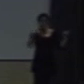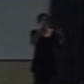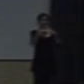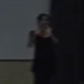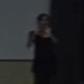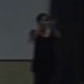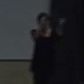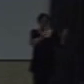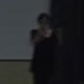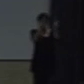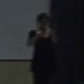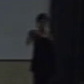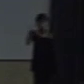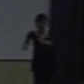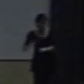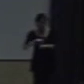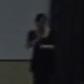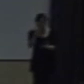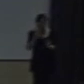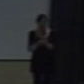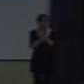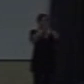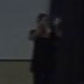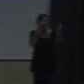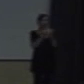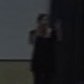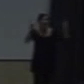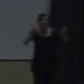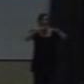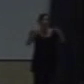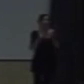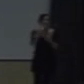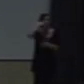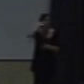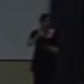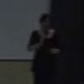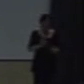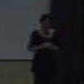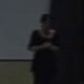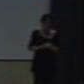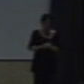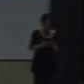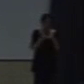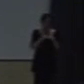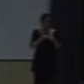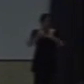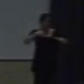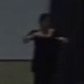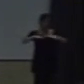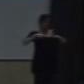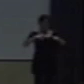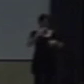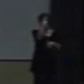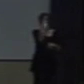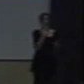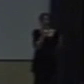i explicar d'aquesta manera la humanitat de cada un dels individus alhora que del fenomen que s'estava donant i d'aquesta